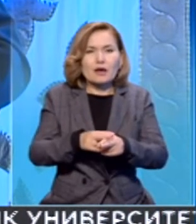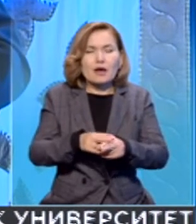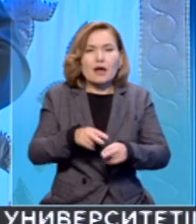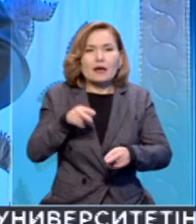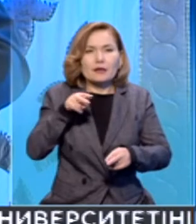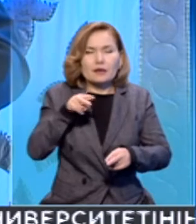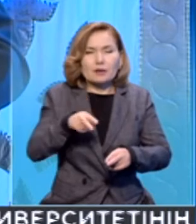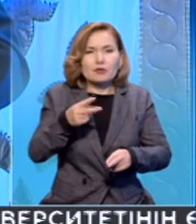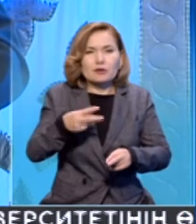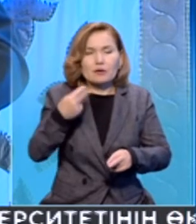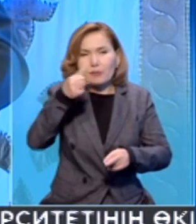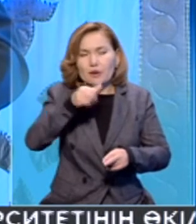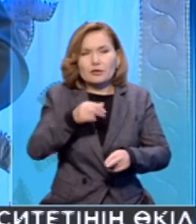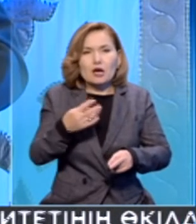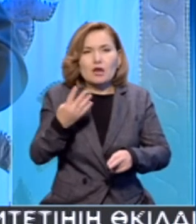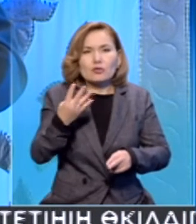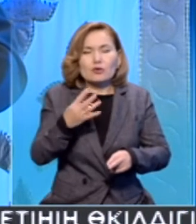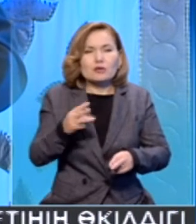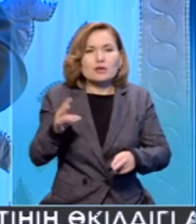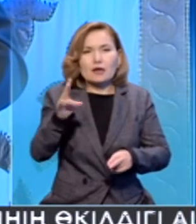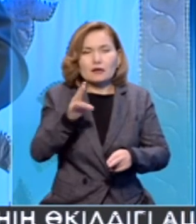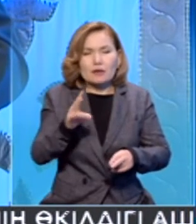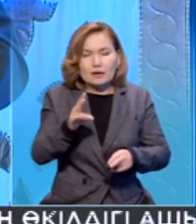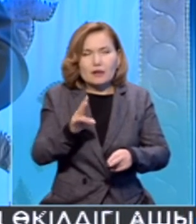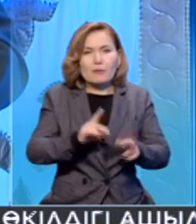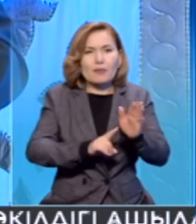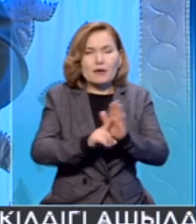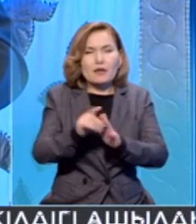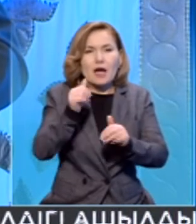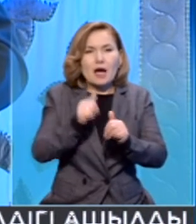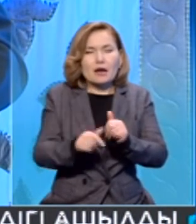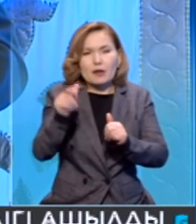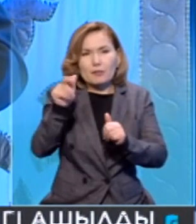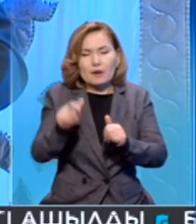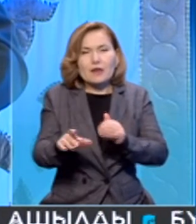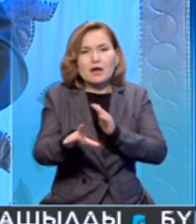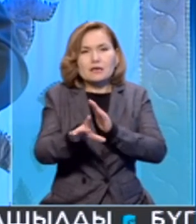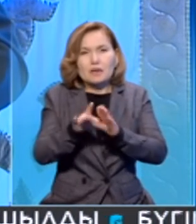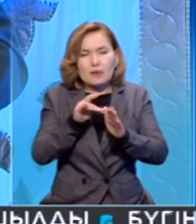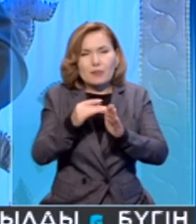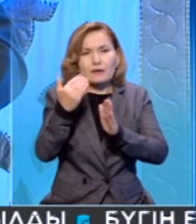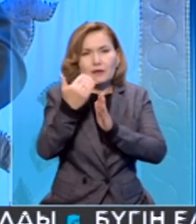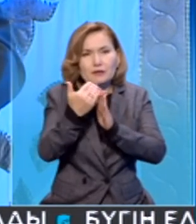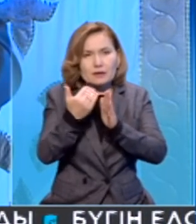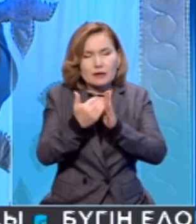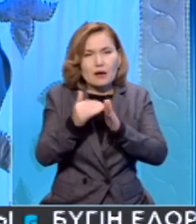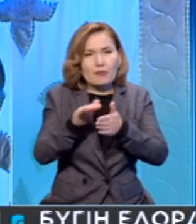жылдың 4-ші қарашасынан бастап, әр азамат өзін сайлаушылар тізіміне енгізгенін тексере алады.